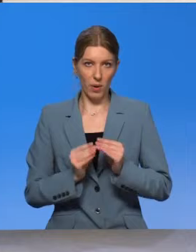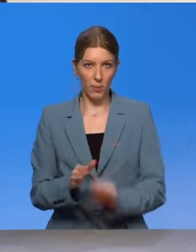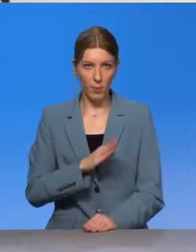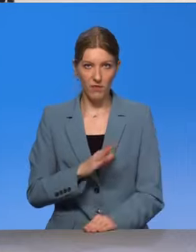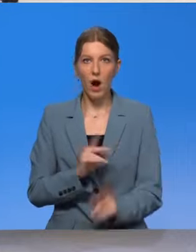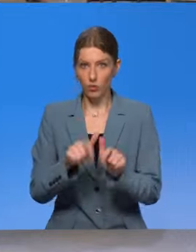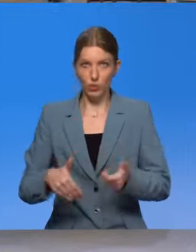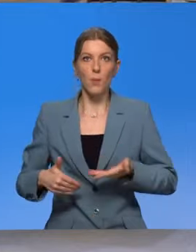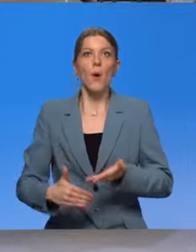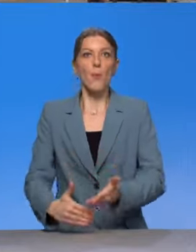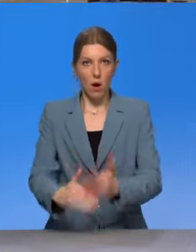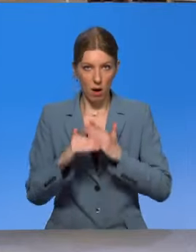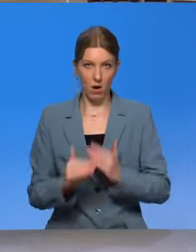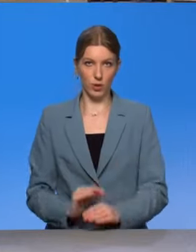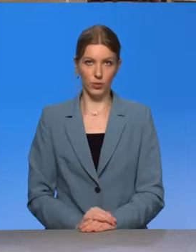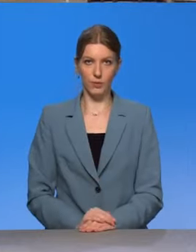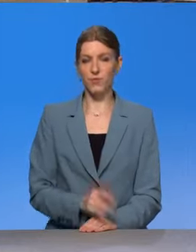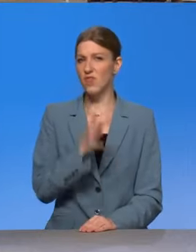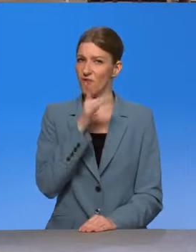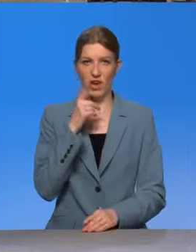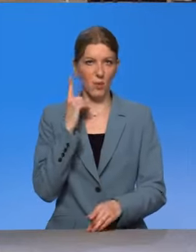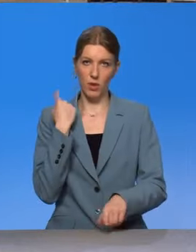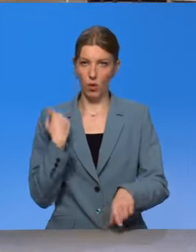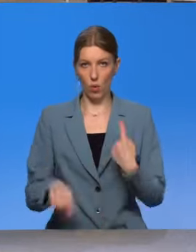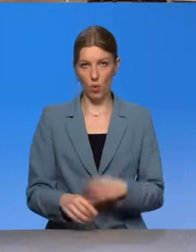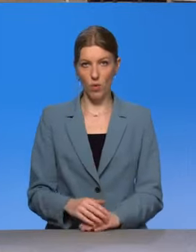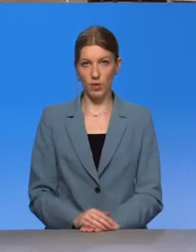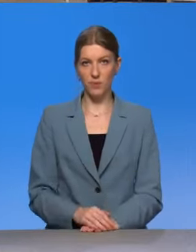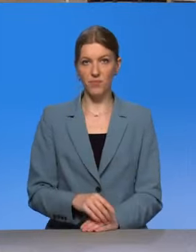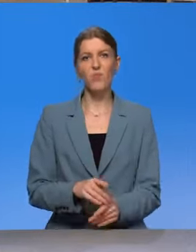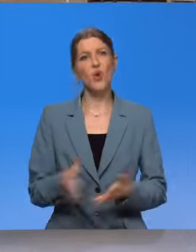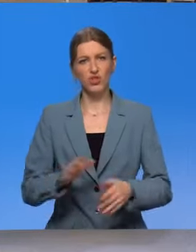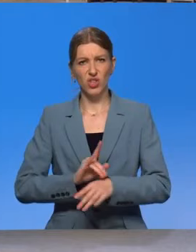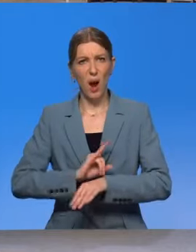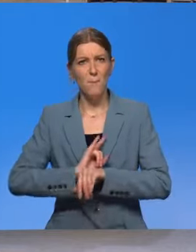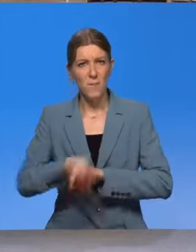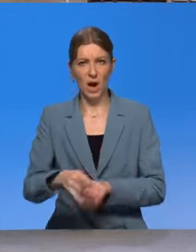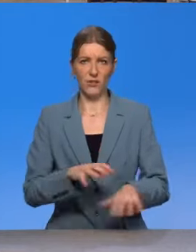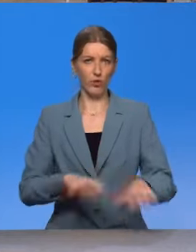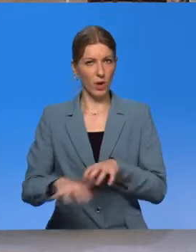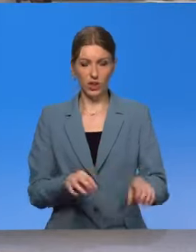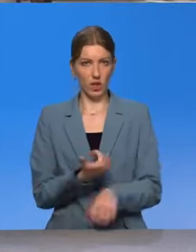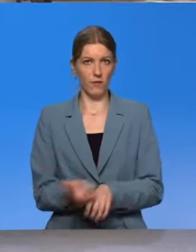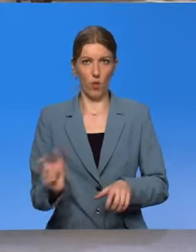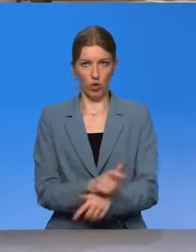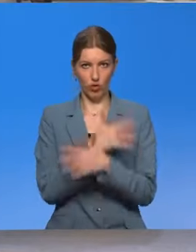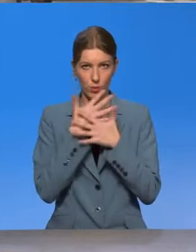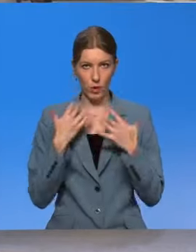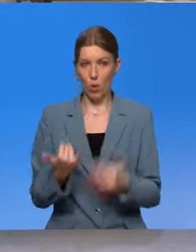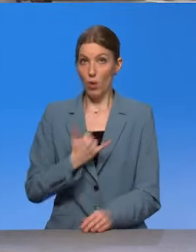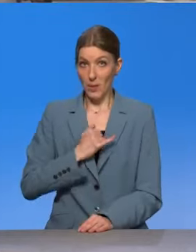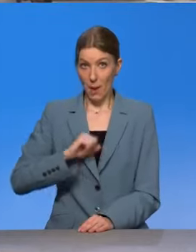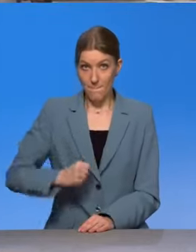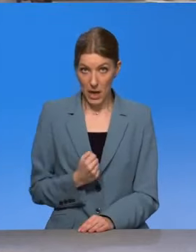Люди помогают. Время уже такое. Не доверяют. Больше стали обманывать. Мошенников очень много появилось. Мне вот подружку недавно